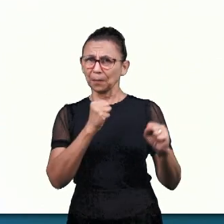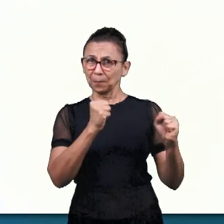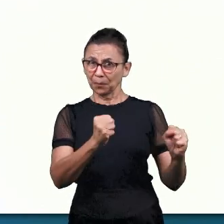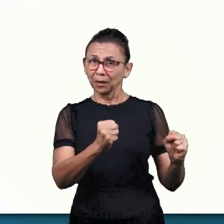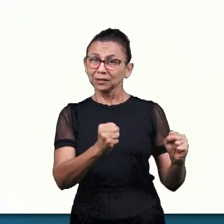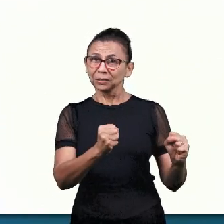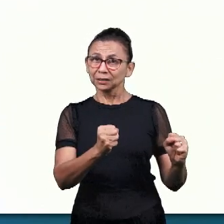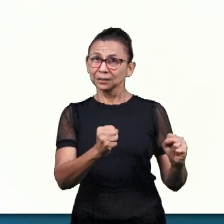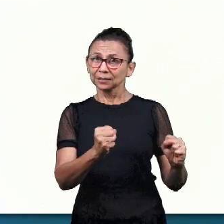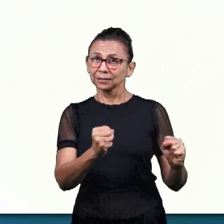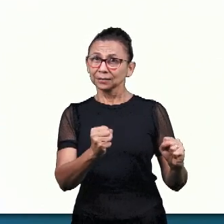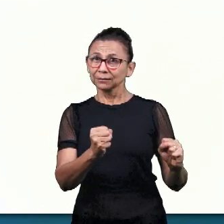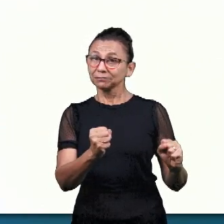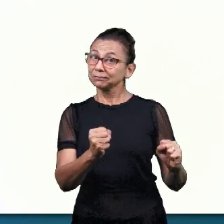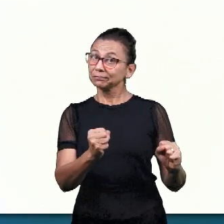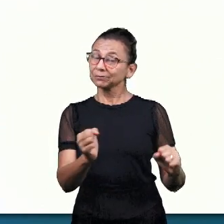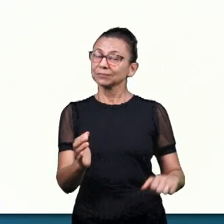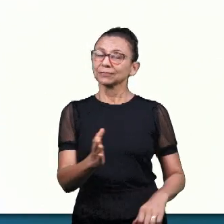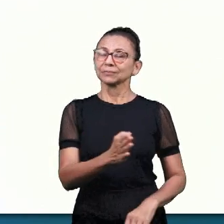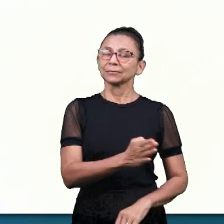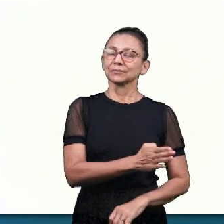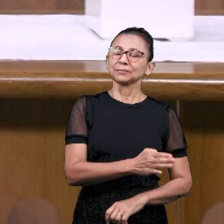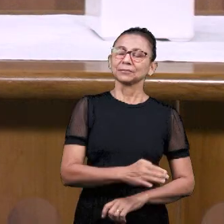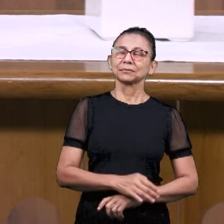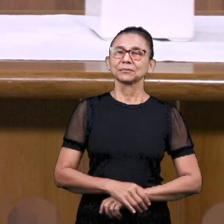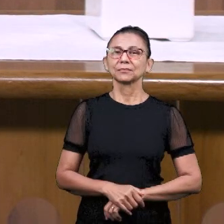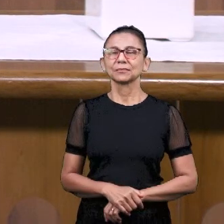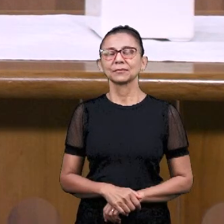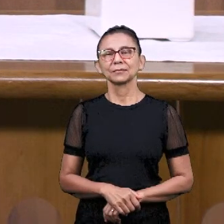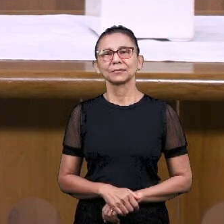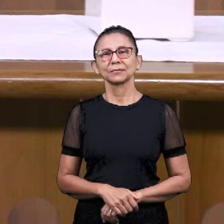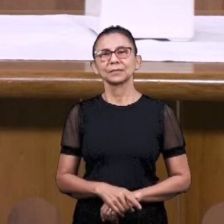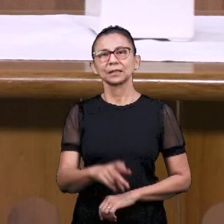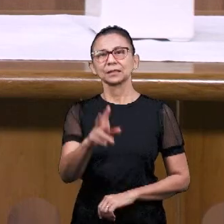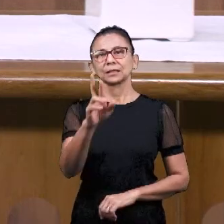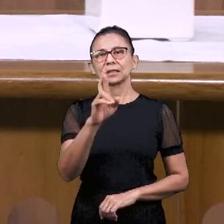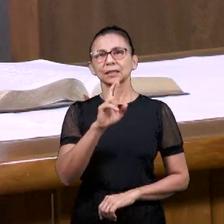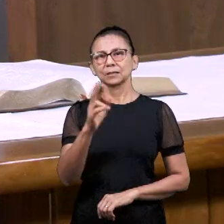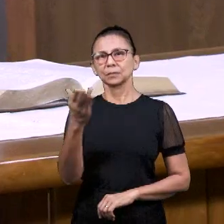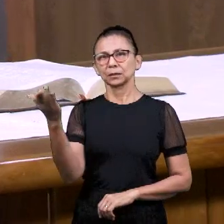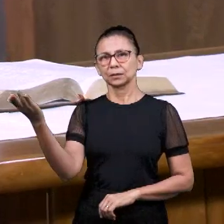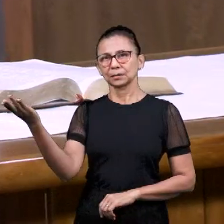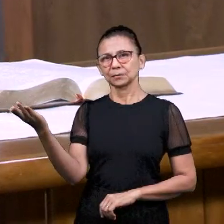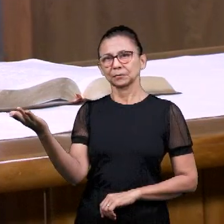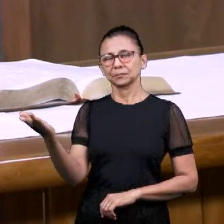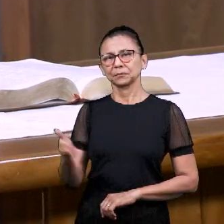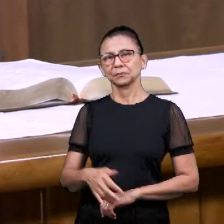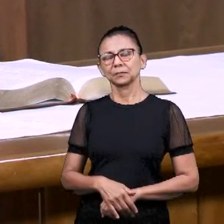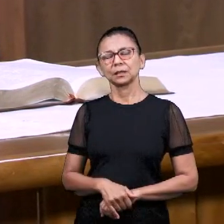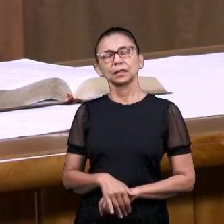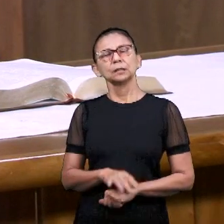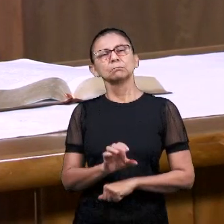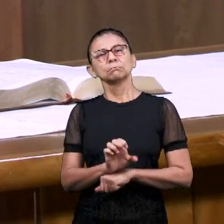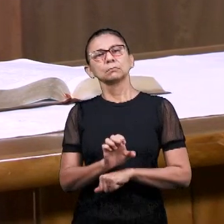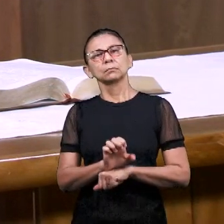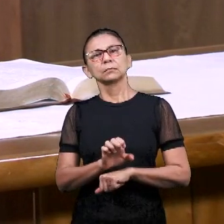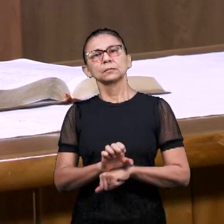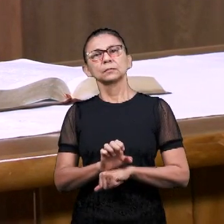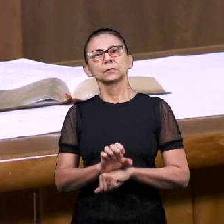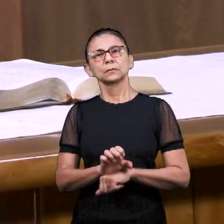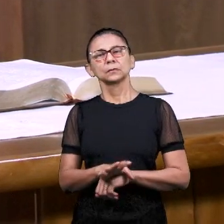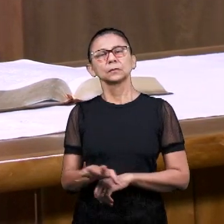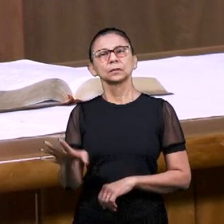sera répondue par nos frères. Nous allons dans l'État des États-Unis de